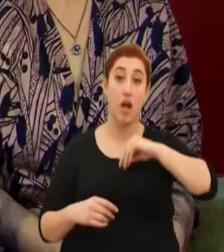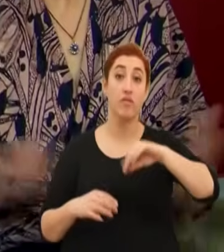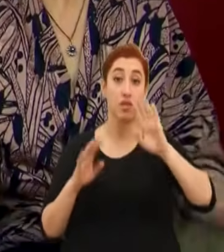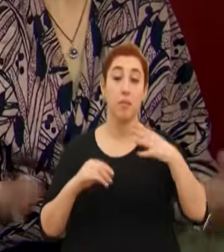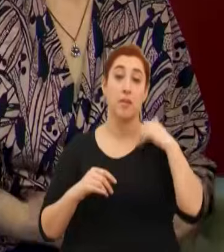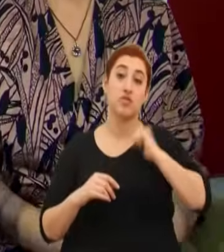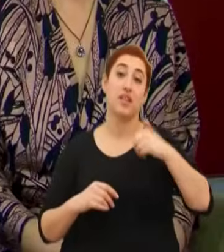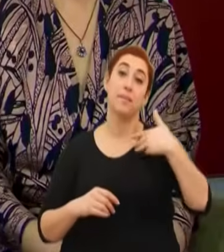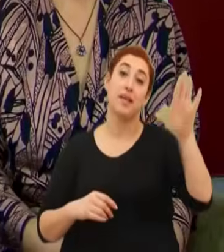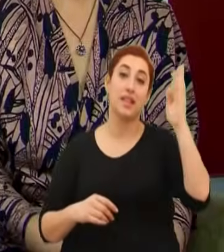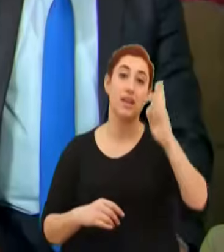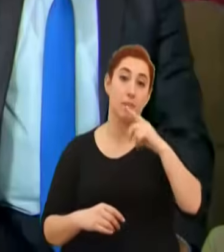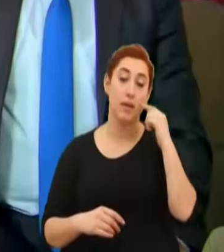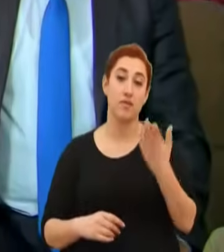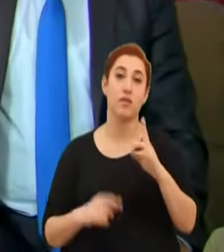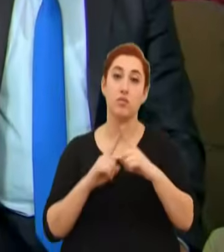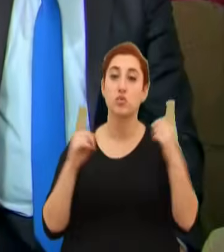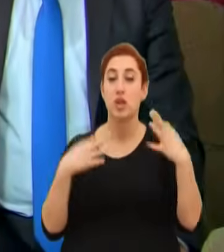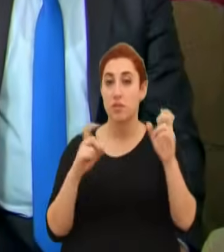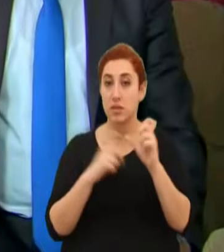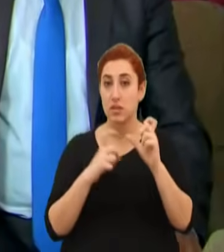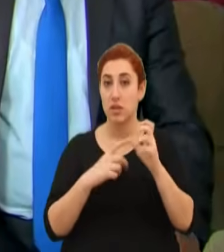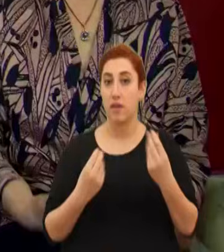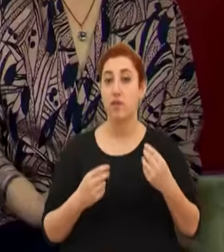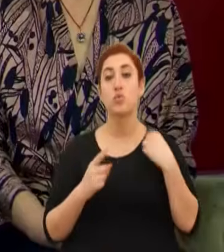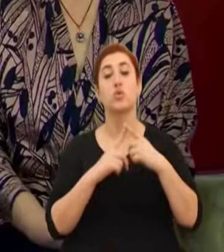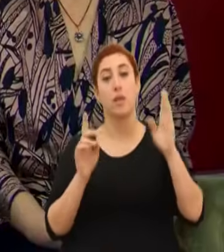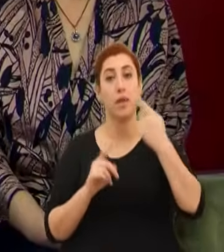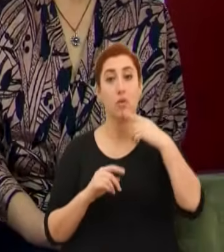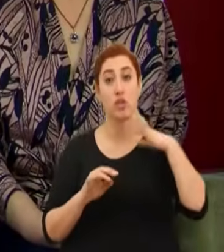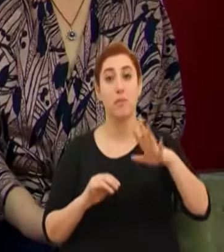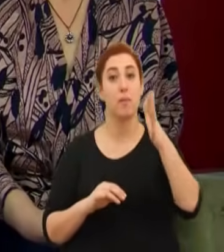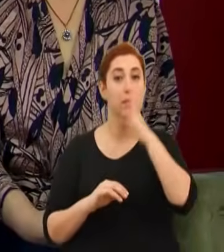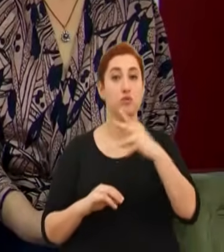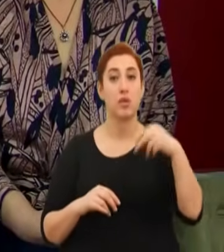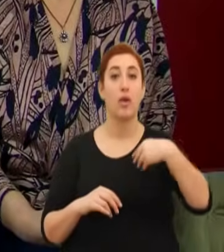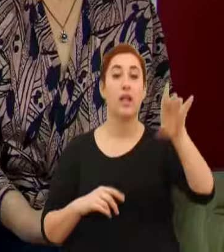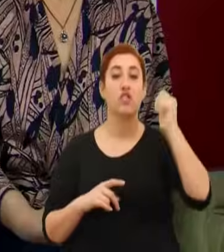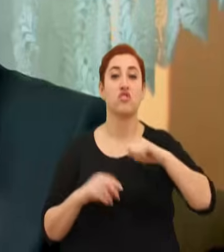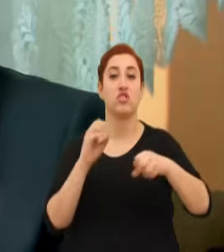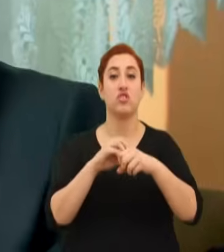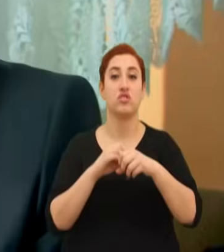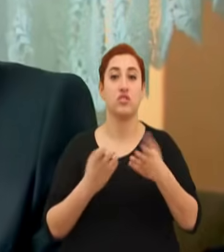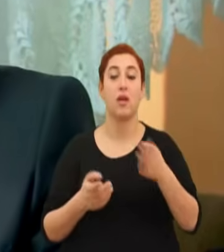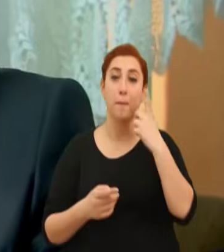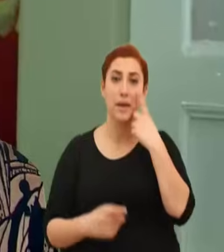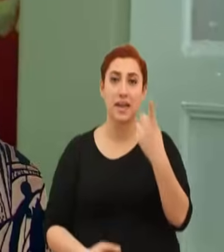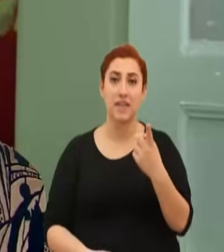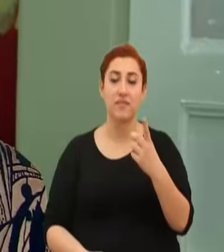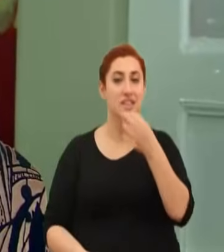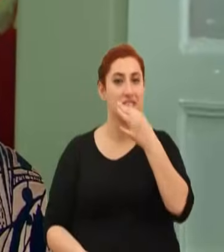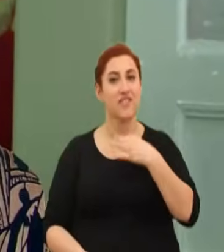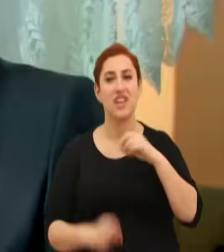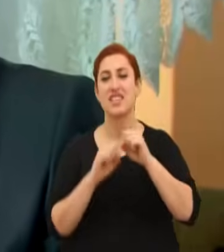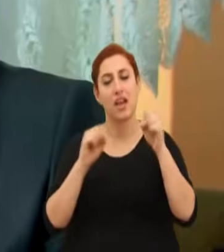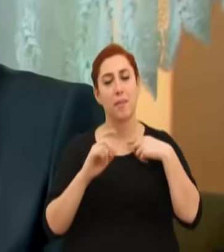sandınız da benim çanta gitti beyefendi. Uzatma artık Sevim. Uzatma diyorsun ama 500 lira gitti o çantada. Bakın izin